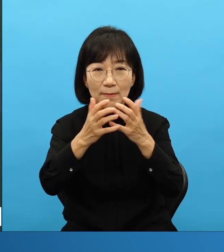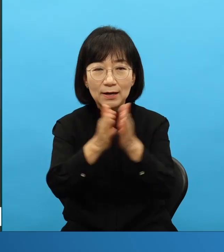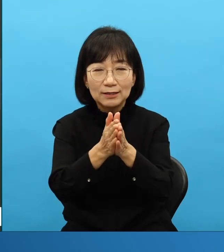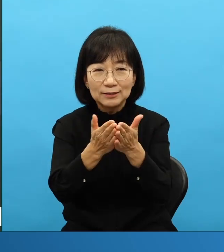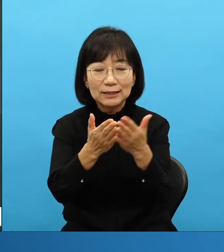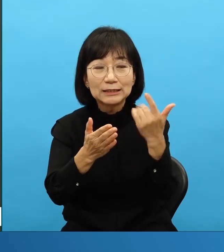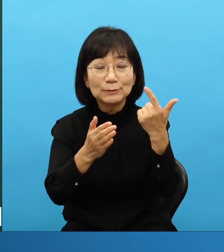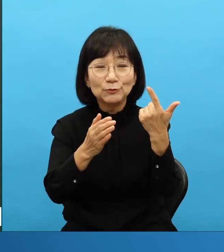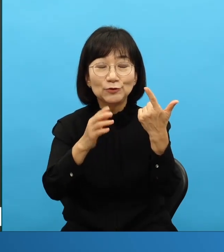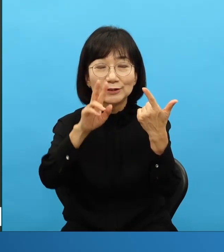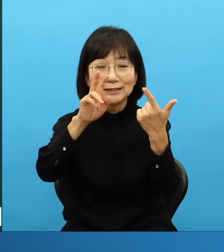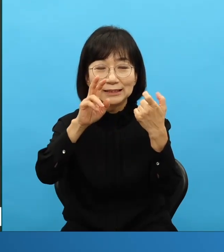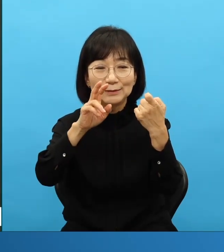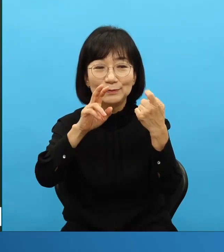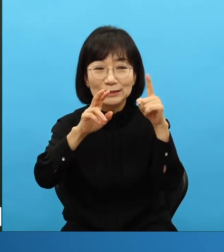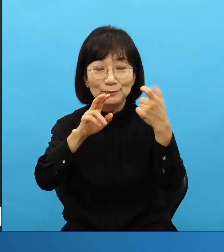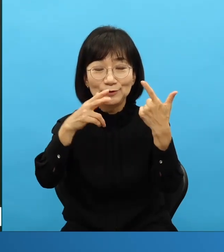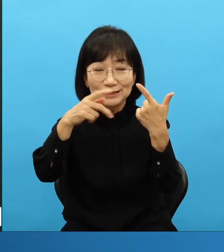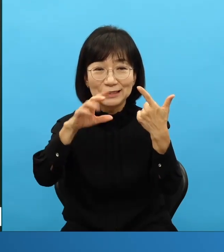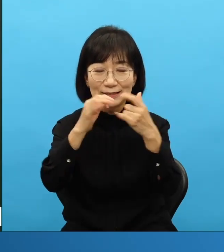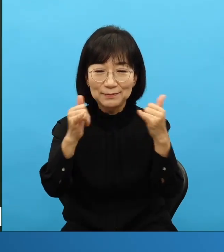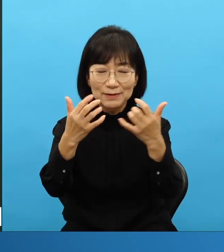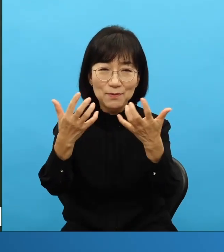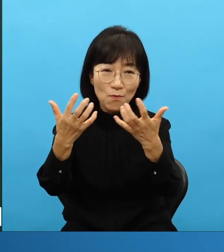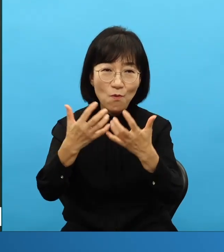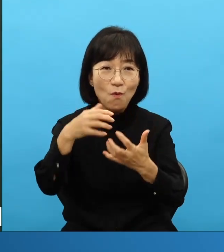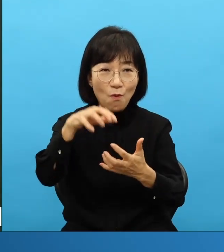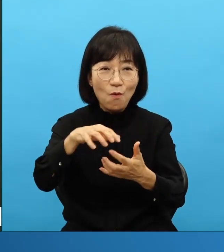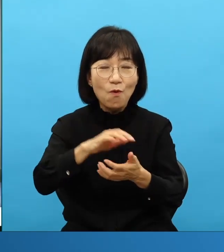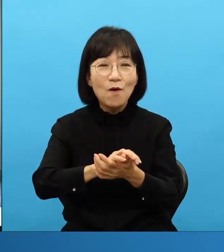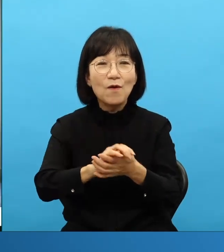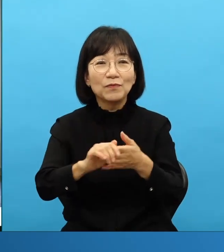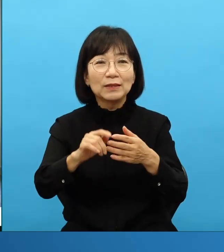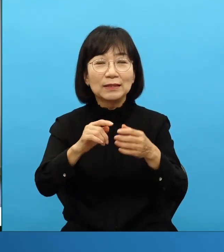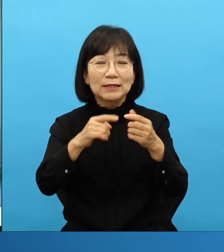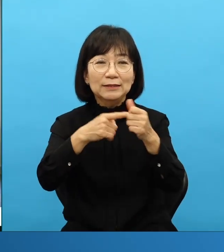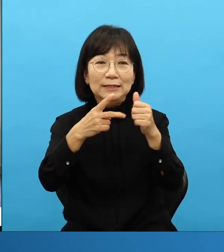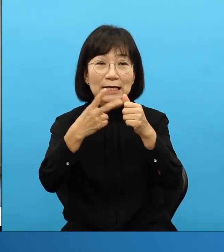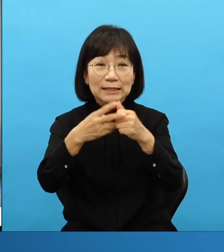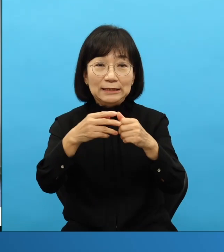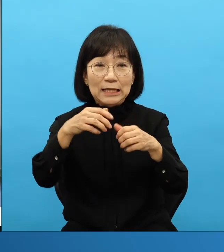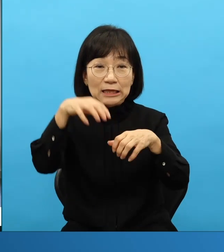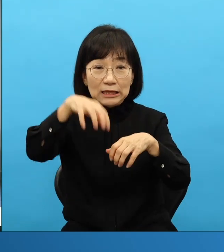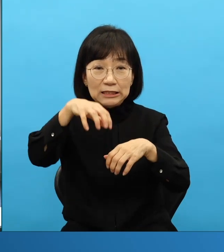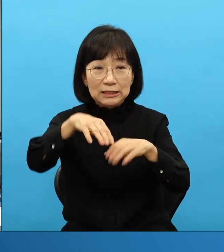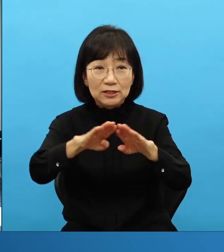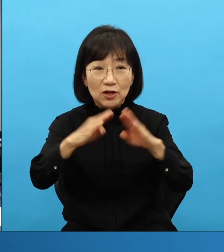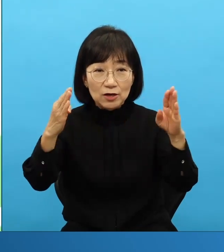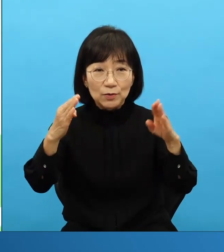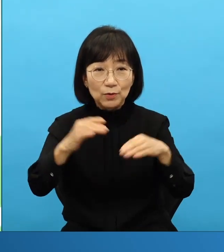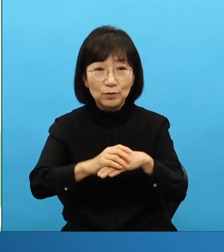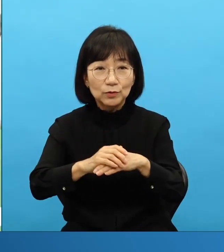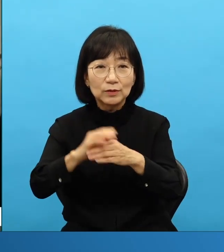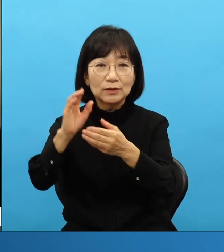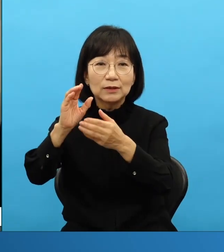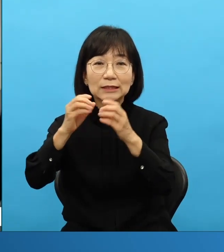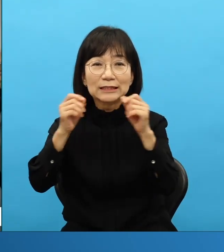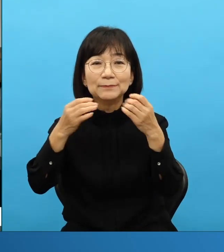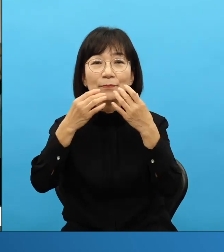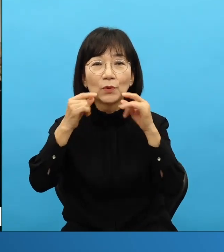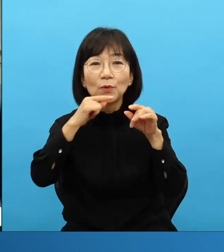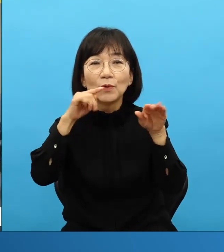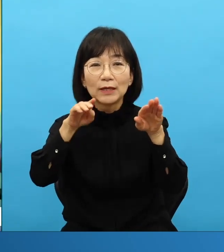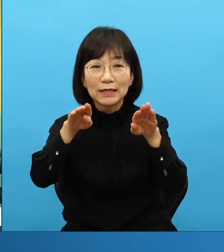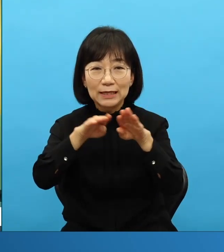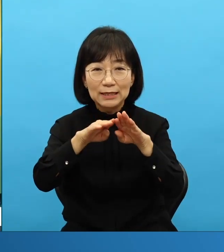시대, 그리스도께서 주신 것에 집중하는 금토일 시대, 전 지역에 1천망대를 세우는 망대 시대를